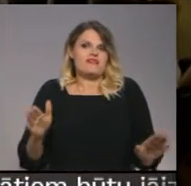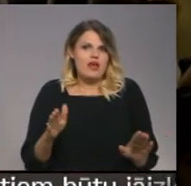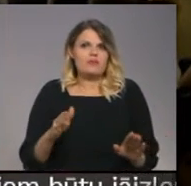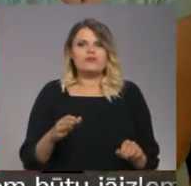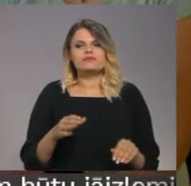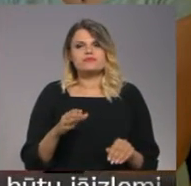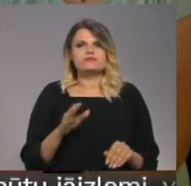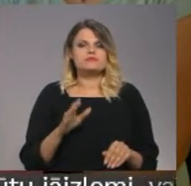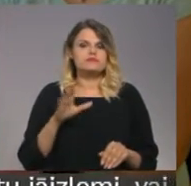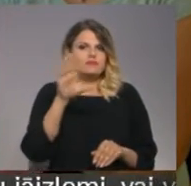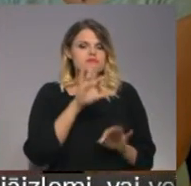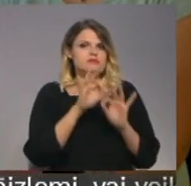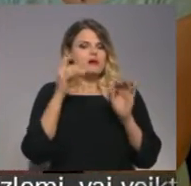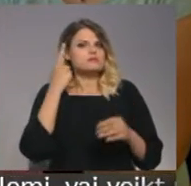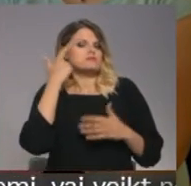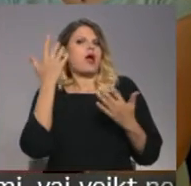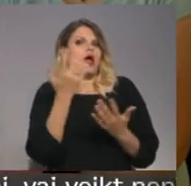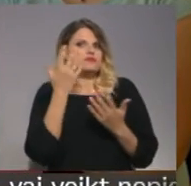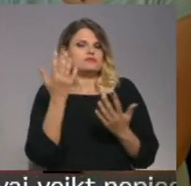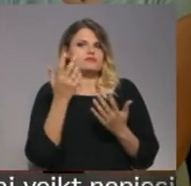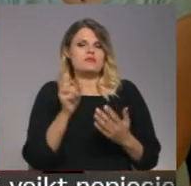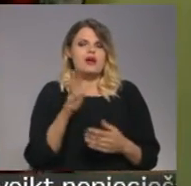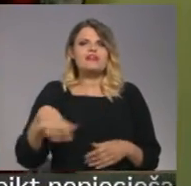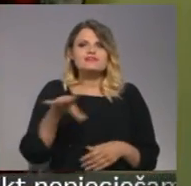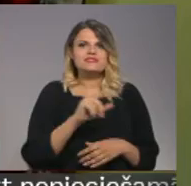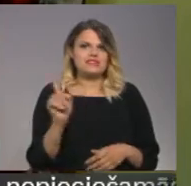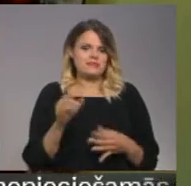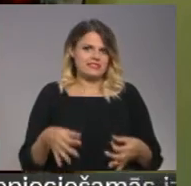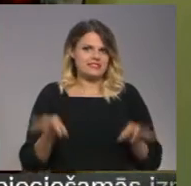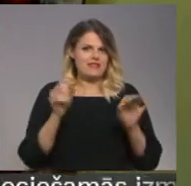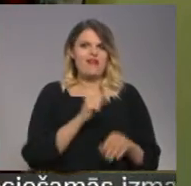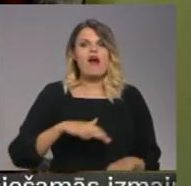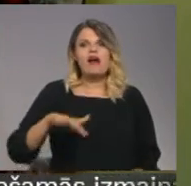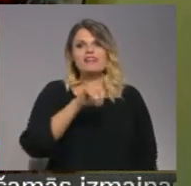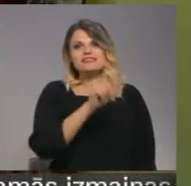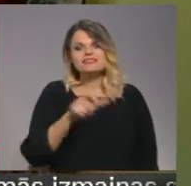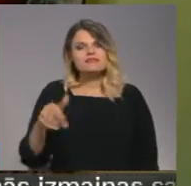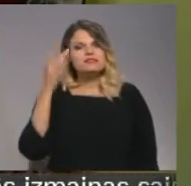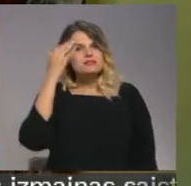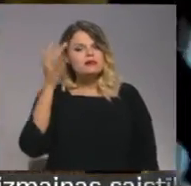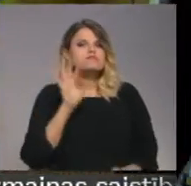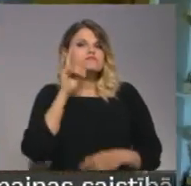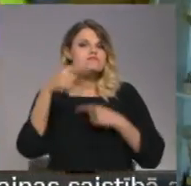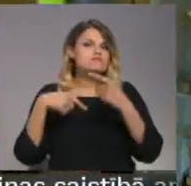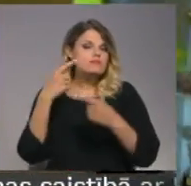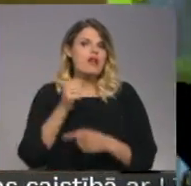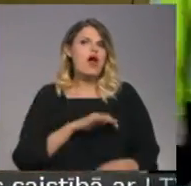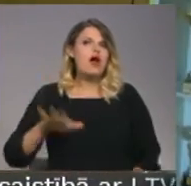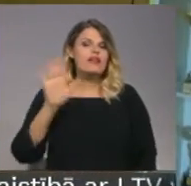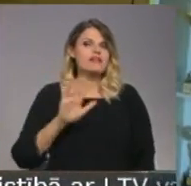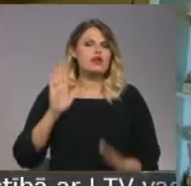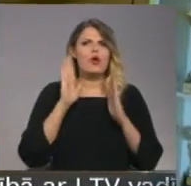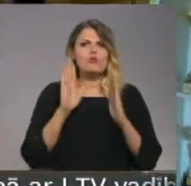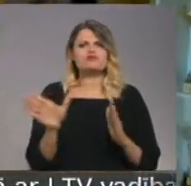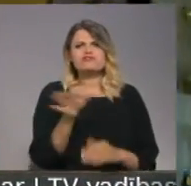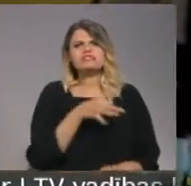ka lika aizdomāties par to, kas mēs ir svarīgs. Latgales iedzīvotāji cer, ka ar laiku Latgales diena kļūs par